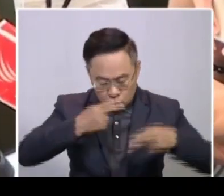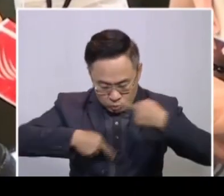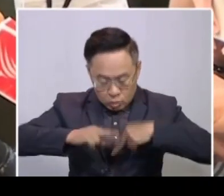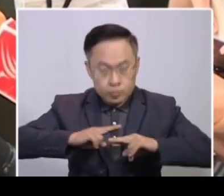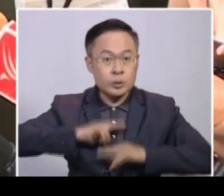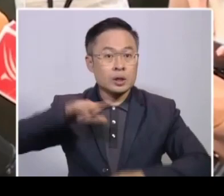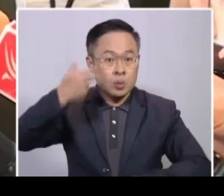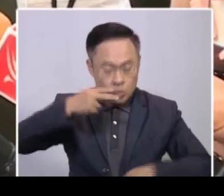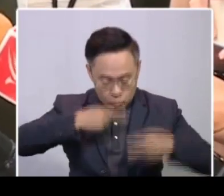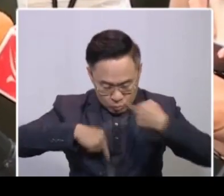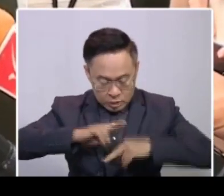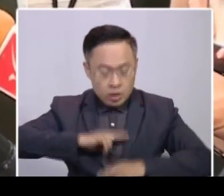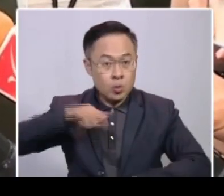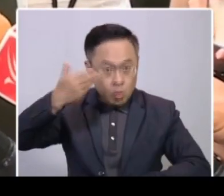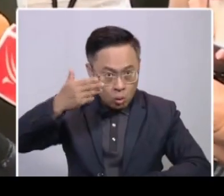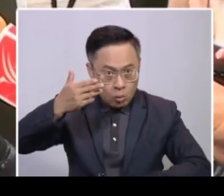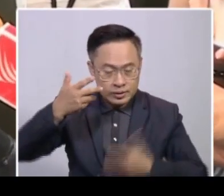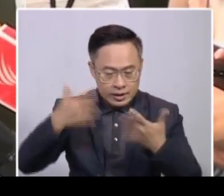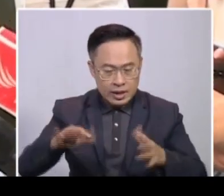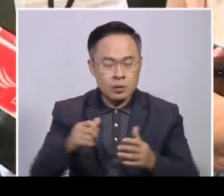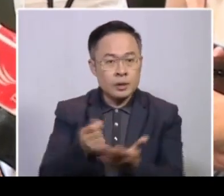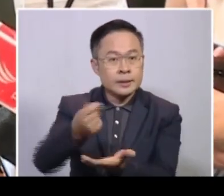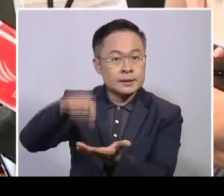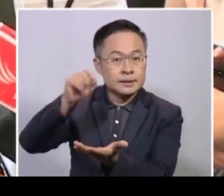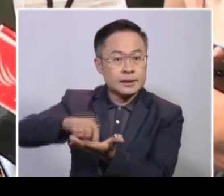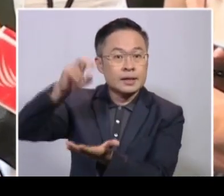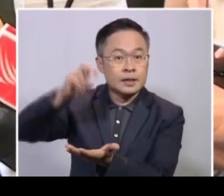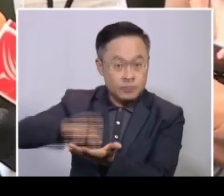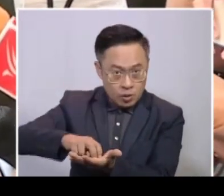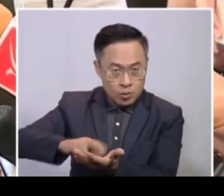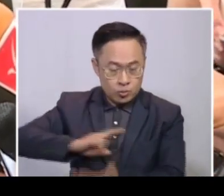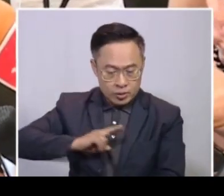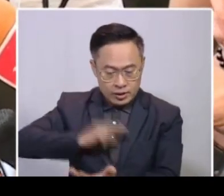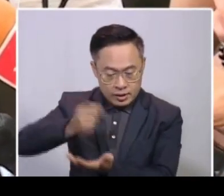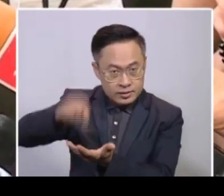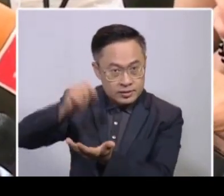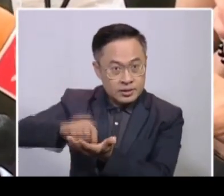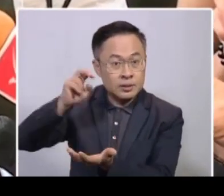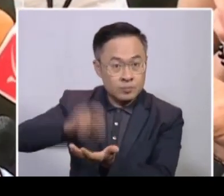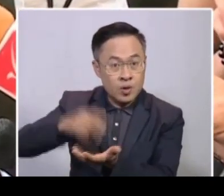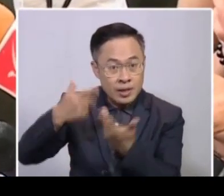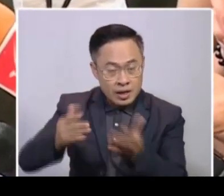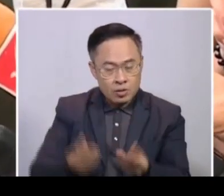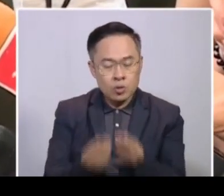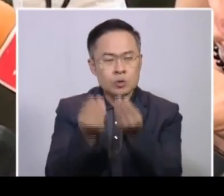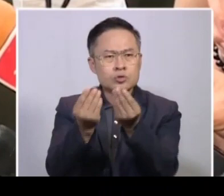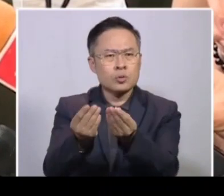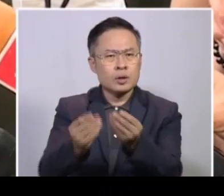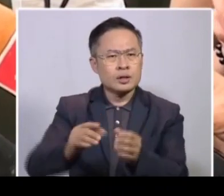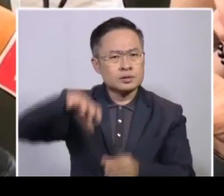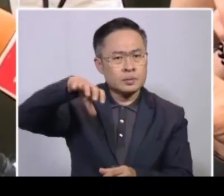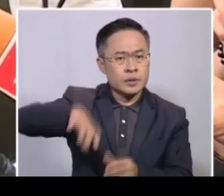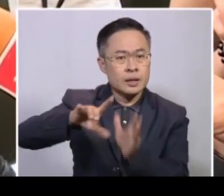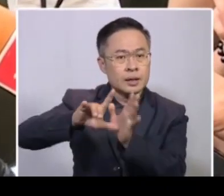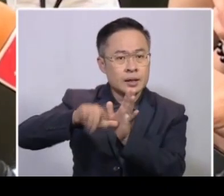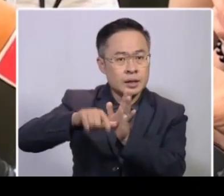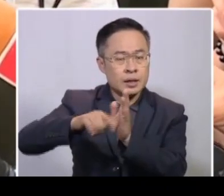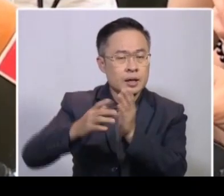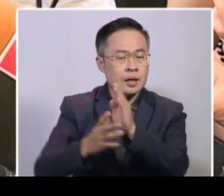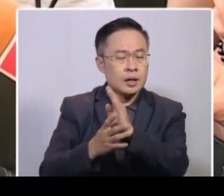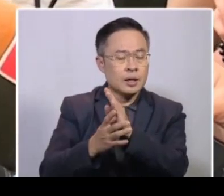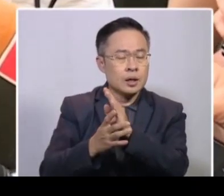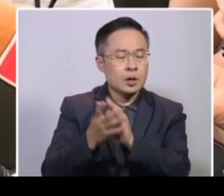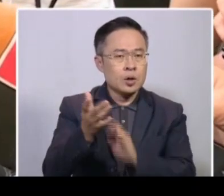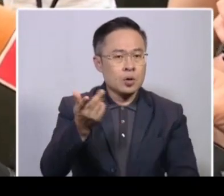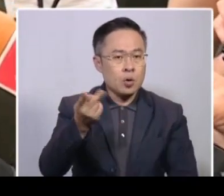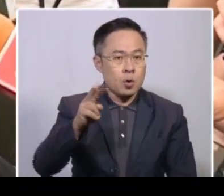ประเด็นที่สมควรจะตรวจสอบซึ่งกรอบระยะเวลาอยู่ประมาณ1สัปดาห์โดยรัฐมนตรีชุดใหม่จะเริ่มเข้าทำหน้าที่ได้ก็ต่อเมื่อถวายสัตย์ปฏิญ